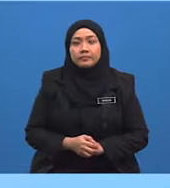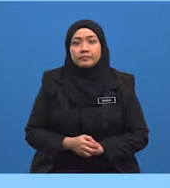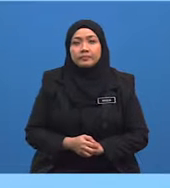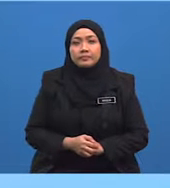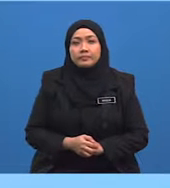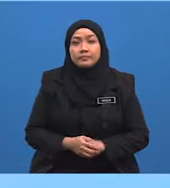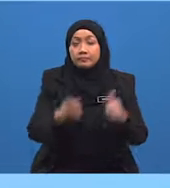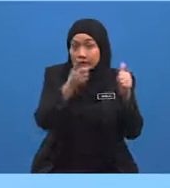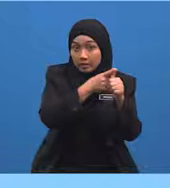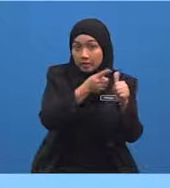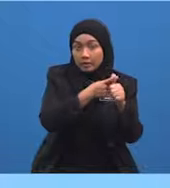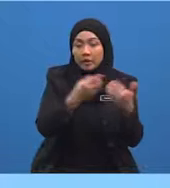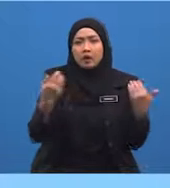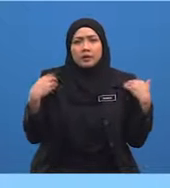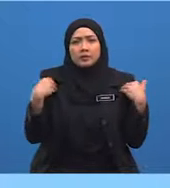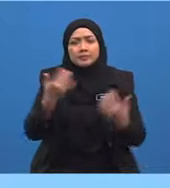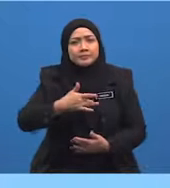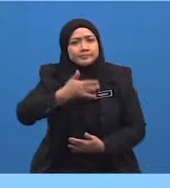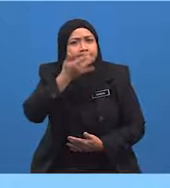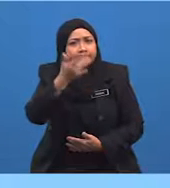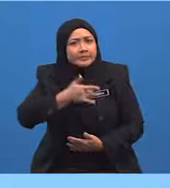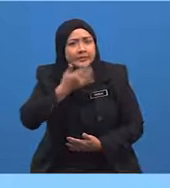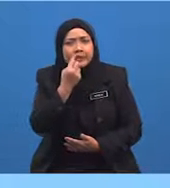Asid mempunyai rasa yang masam.